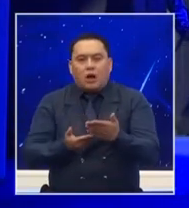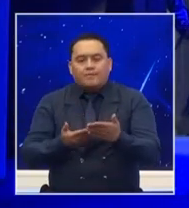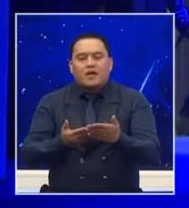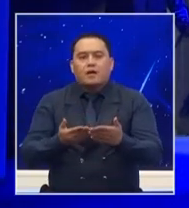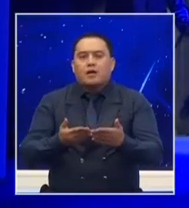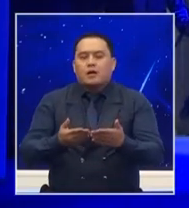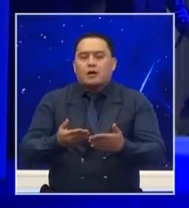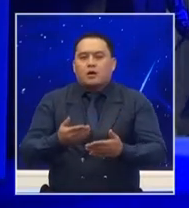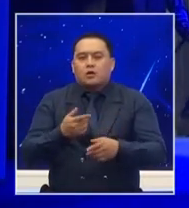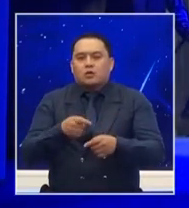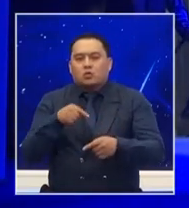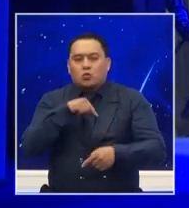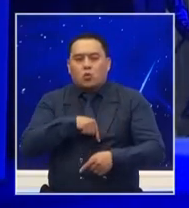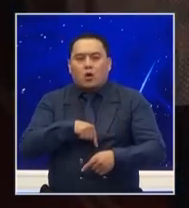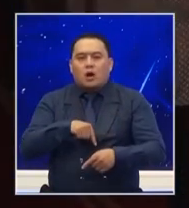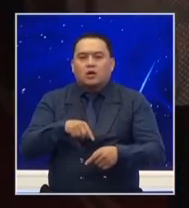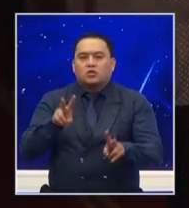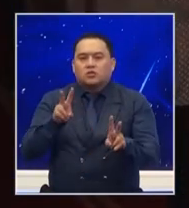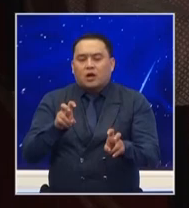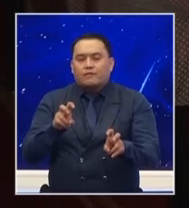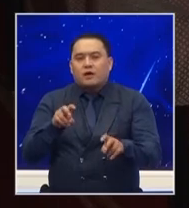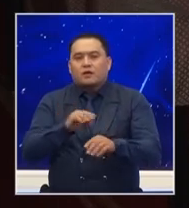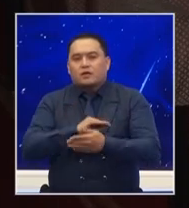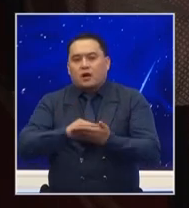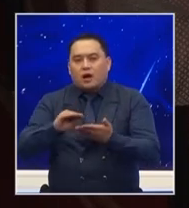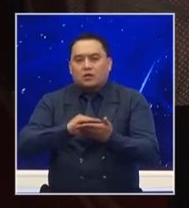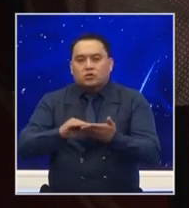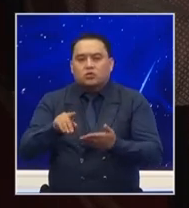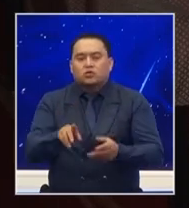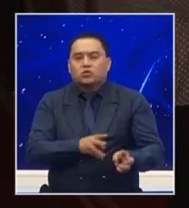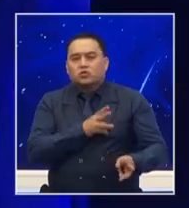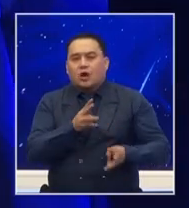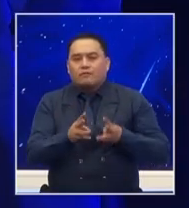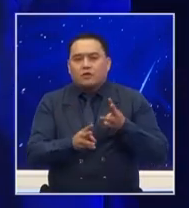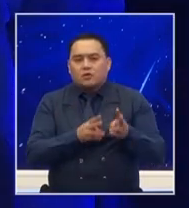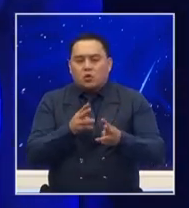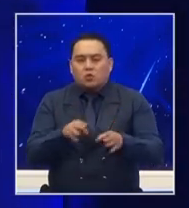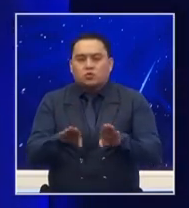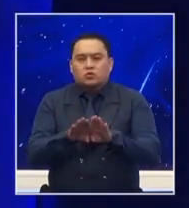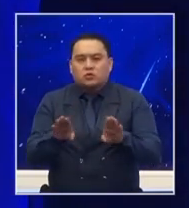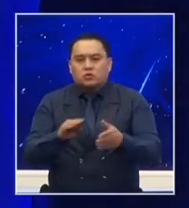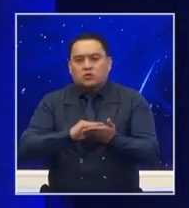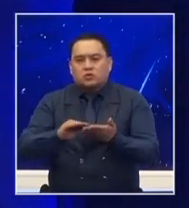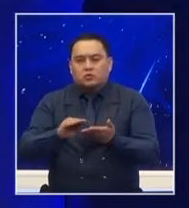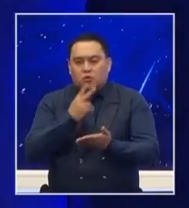Бақыт Беделқанның Рух жыры поэмасының желісімен өрбіді, жалынды жырмен ұштасты.